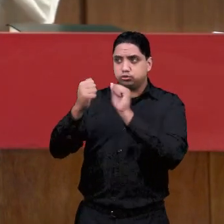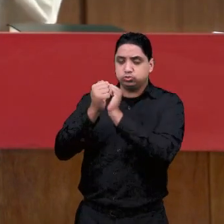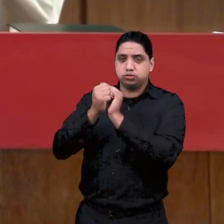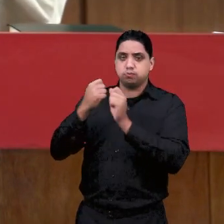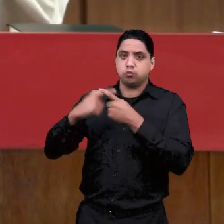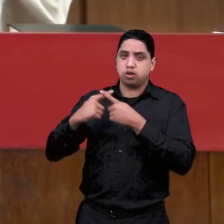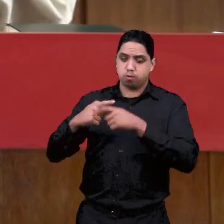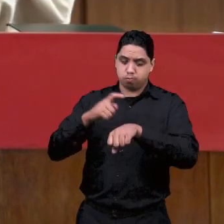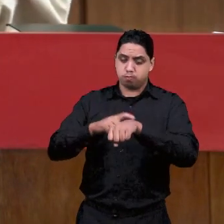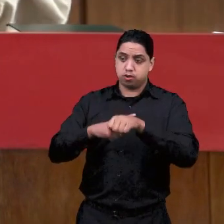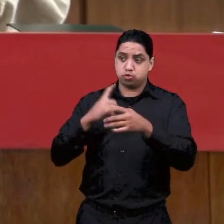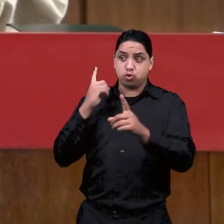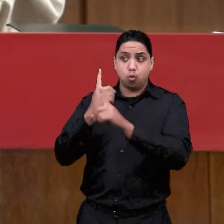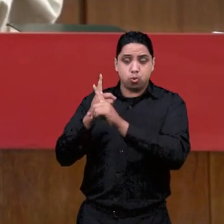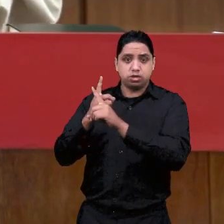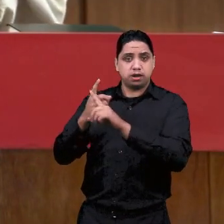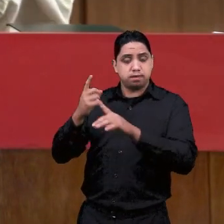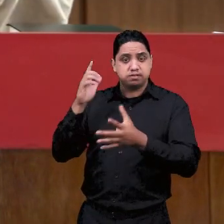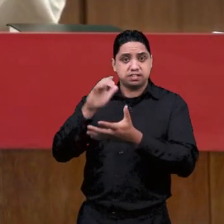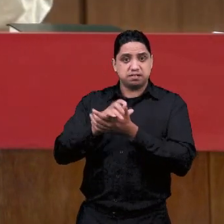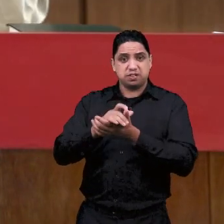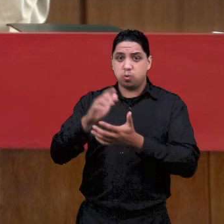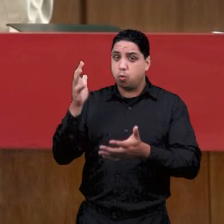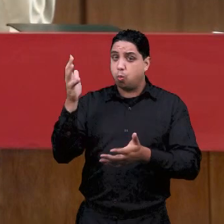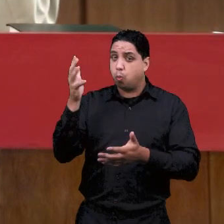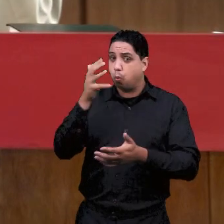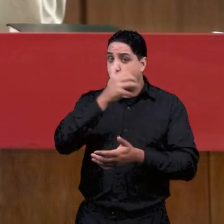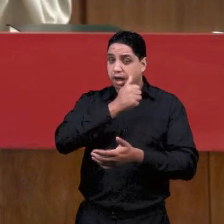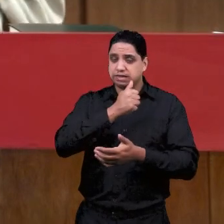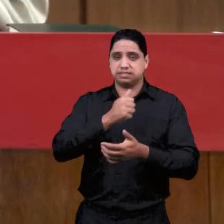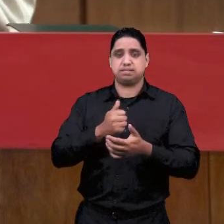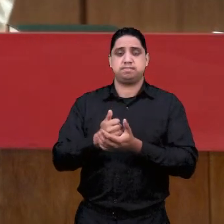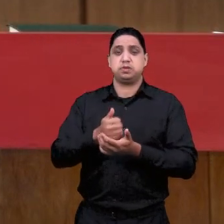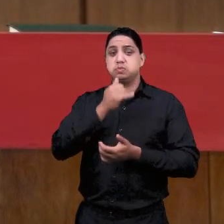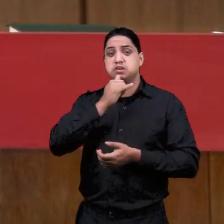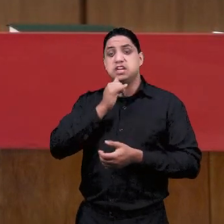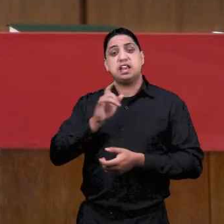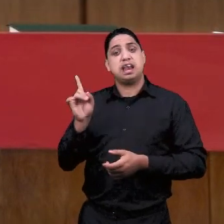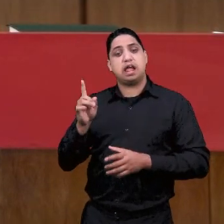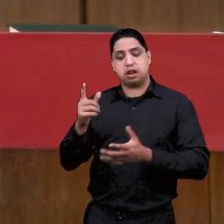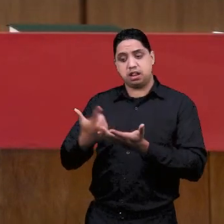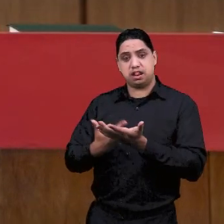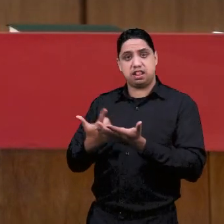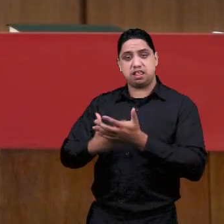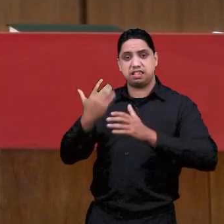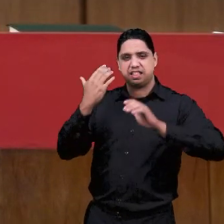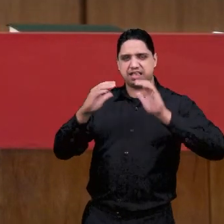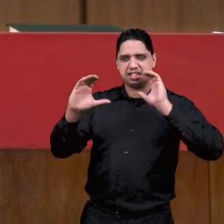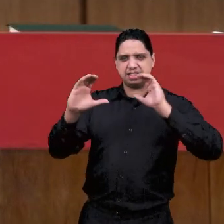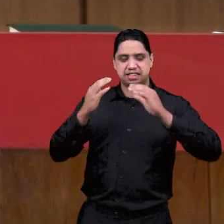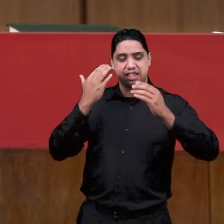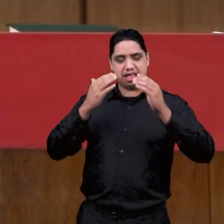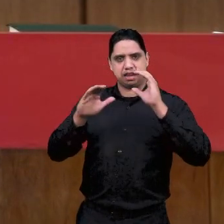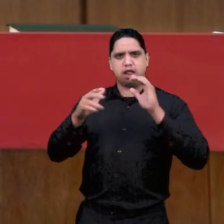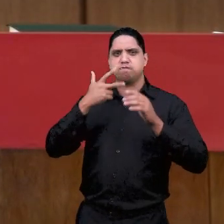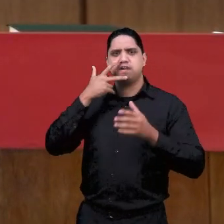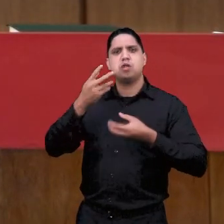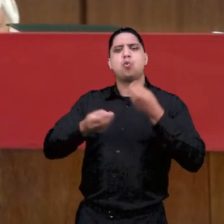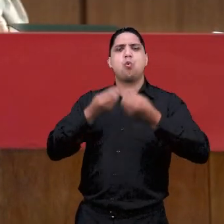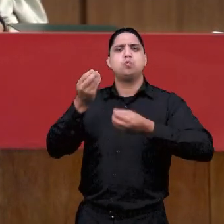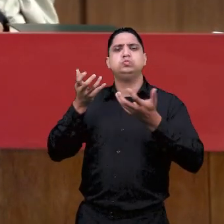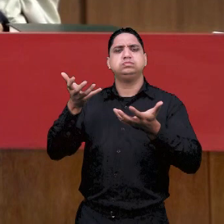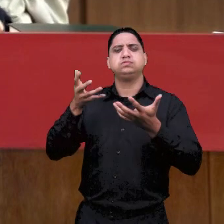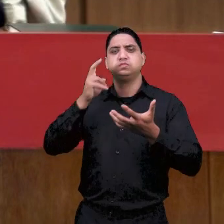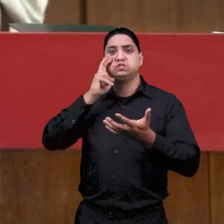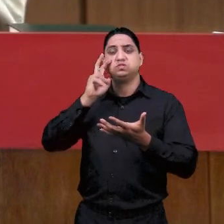L'époux, il veut connaître la fiancée. Et on va regarder dans le livre Cantique de Cantique, il décrit comment il veut voir la fiancée le